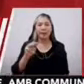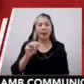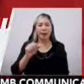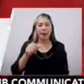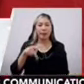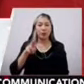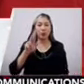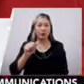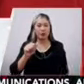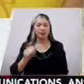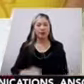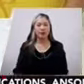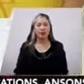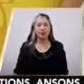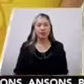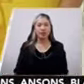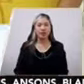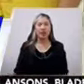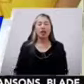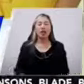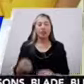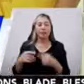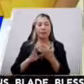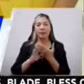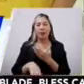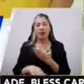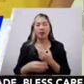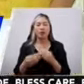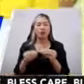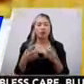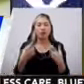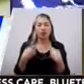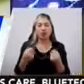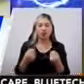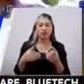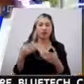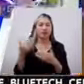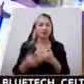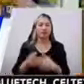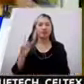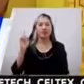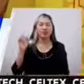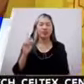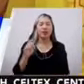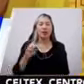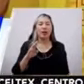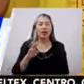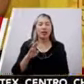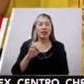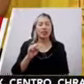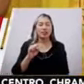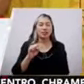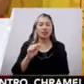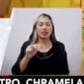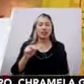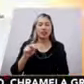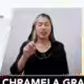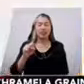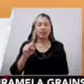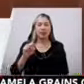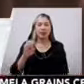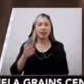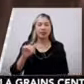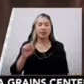harder and stronger talaga. At San Sebastian Golden Stags. Bravo! Basti! Mas preparado po kami ngayong season